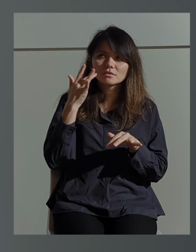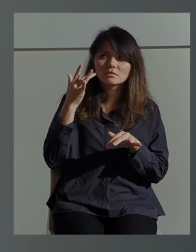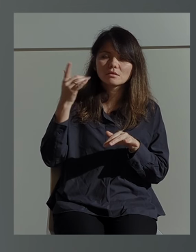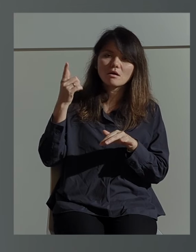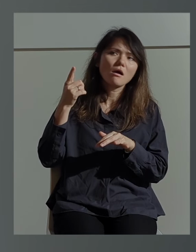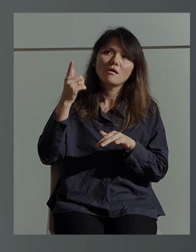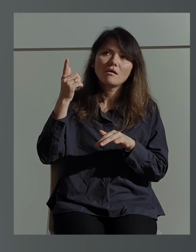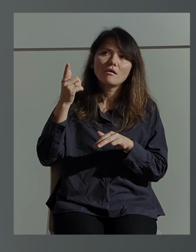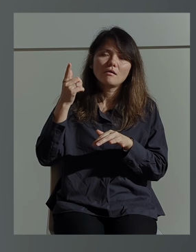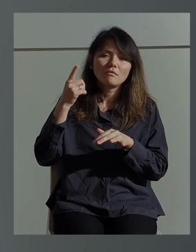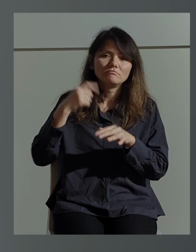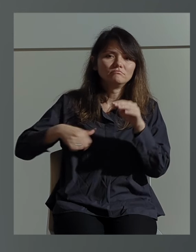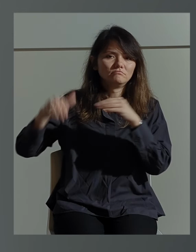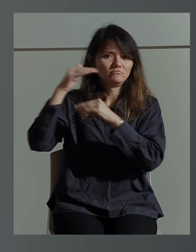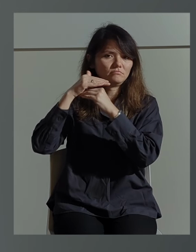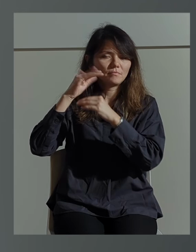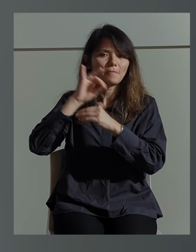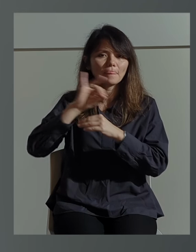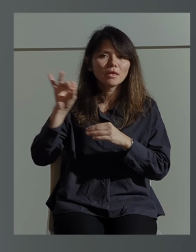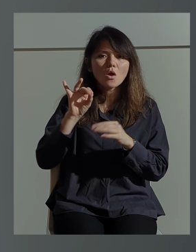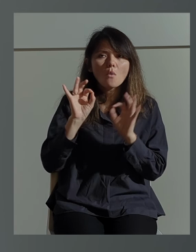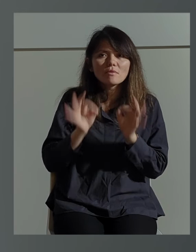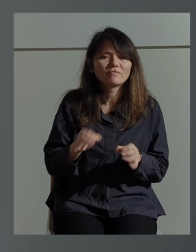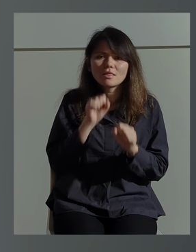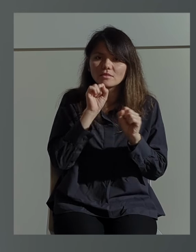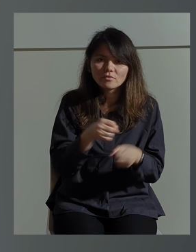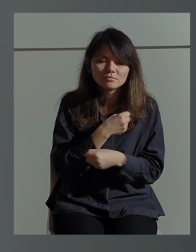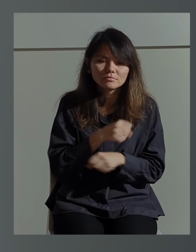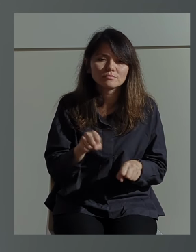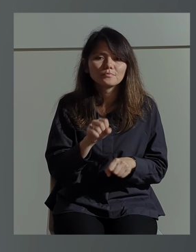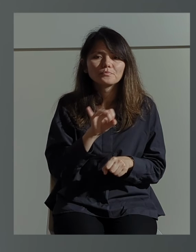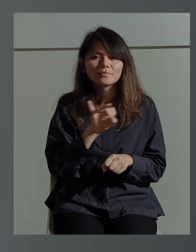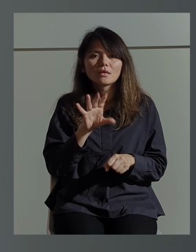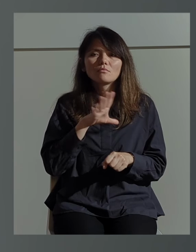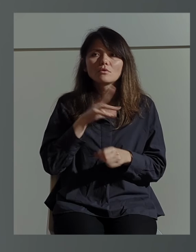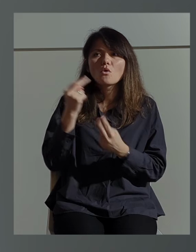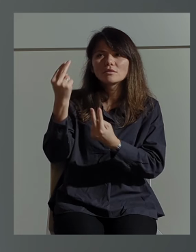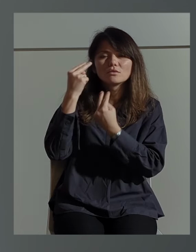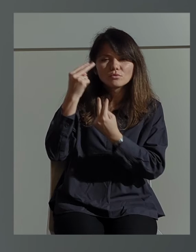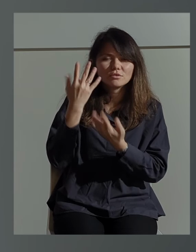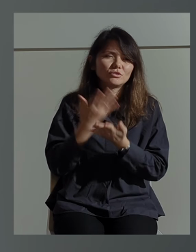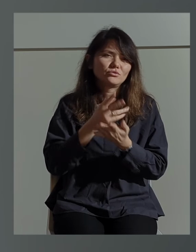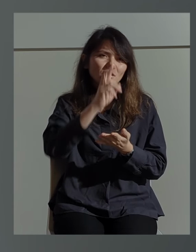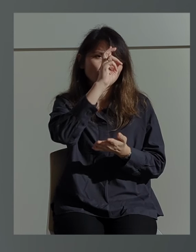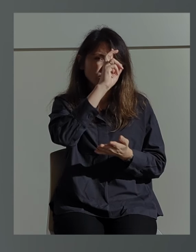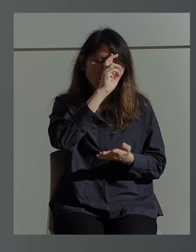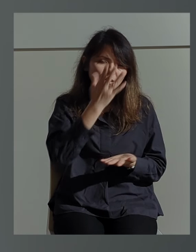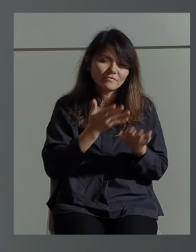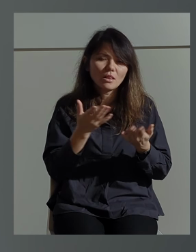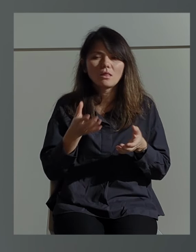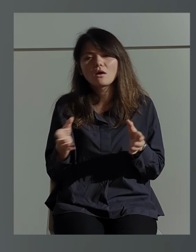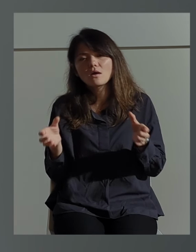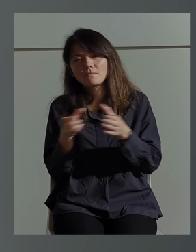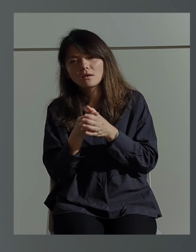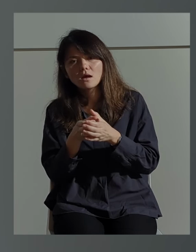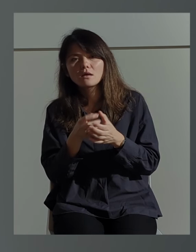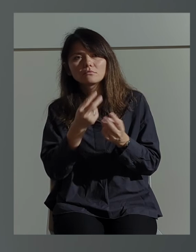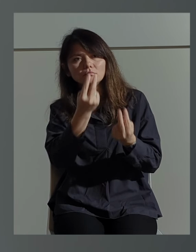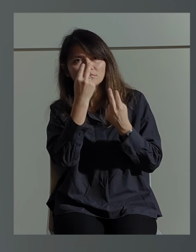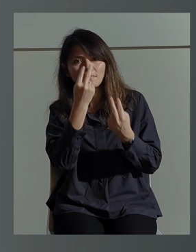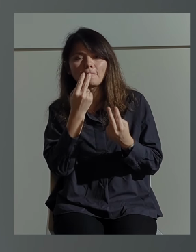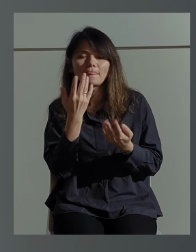оправдание невозможно то есть ничем не быть обязанным контролирующей функции будь то государство или корпорация ты не можешь